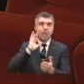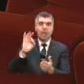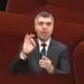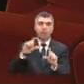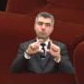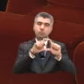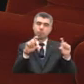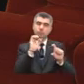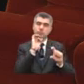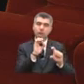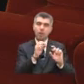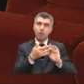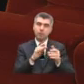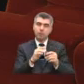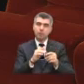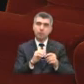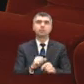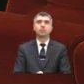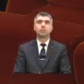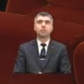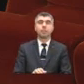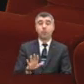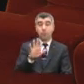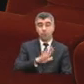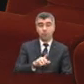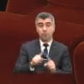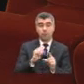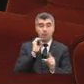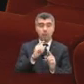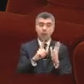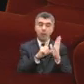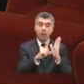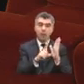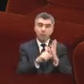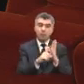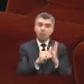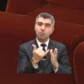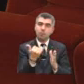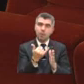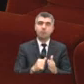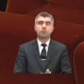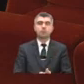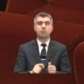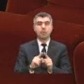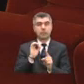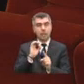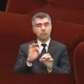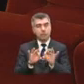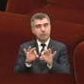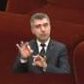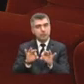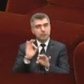ليها، ولكن خصك تجيبهم للمنصه، معناها خصك دير قوانين اللي تضبط هذه المساله. دابا درنا المسطره المدنيه، درنا المسطره